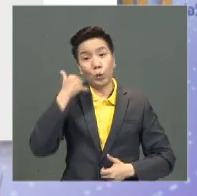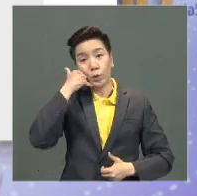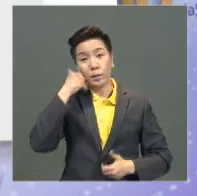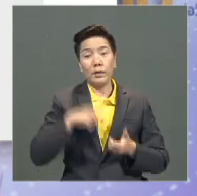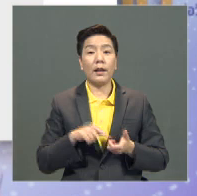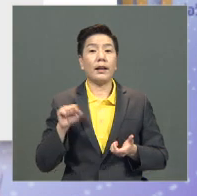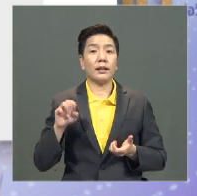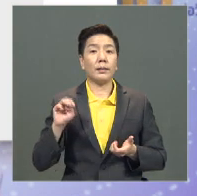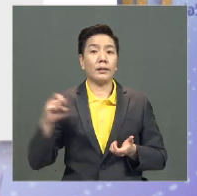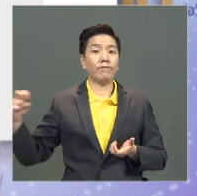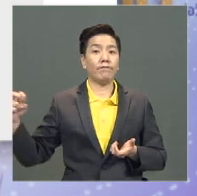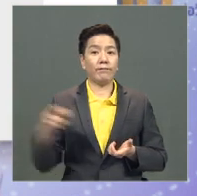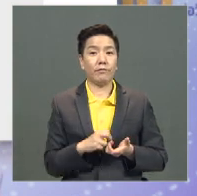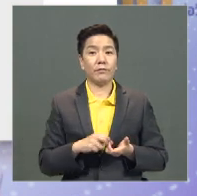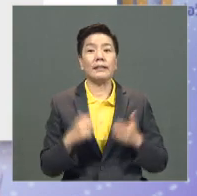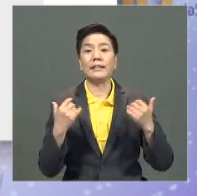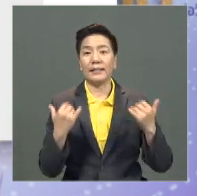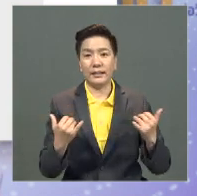พอดีหน้าตาหน้าตานะเราด้วยกันดอทคอมจากนั้นก็กดลงทะเบียนรับสิทธิ์นี้เขาจะมีคือง่ายมากเค้าให้กดลงทะเบียนรับติดแล้วก็ทำตามขั้นตอนนะคะกรอกหมายเลขบัตรประชาชนวันเดือนปีเกิดมีเลขด้านหลังบัตรชายาหลังบัตรประชาชนนะคะพอเรากรอกข้อมูลทุกอย่างเสร็จเรียบร้อยแล้วพอแล้วกดยืนยันปุ๊ปเนี่ยเขาจะให้เราตรวจสอบไปที่ว่าข้อมูลที่เรากรอกไปเมื่อกี้นี้ตรงหรือเปล่ามีอะไรผิดพลาดหรือเปล่าล่ะเดี๋ยวก็จะมีส่งรหัสเอ่อทีโอพีมาให้ครับให้เราใช้รหัสนะเนี่ยปุ๊บใส่ลงทะเบียนต่อไปคือตอนเช้าอาจจะดีฉันเจอเนี่ยไม่มีปัญหาอะไรเลยลงแบบสำเร็จง่ายดายมาตอนนี้คือนั่งเฝ้าโทรศัพท์เพื่อรอรับSMS